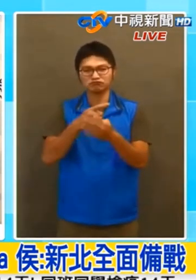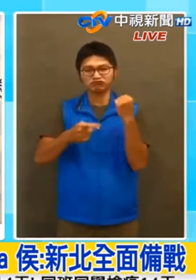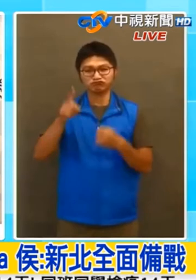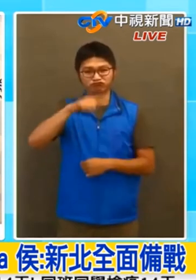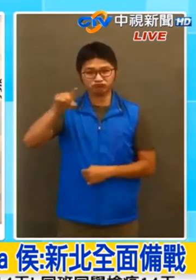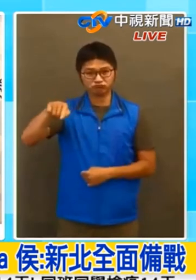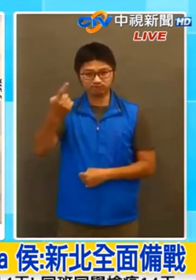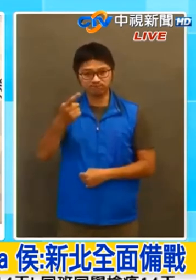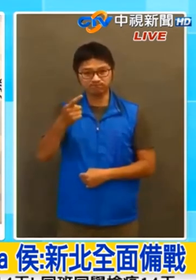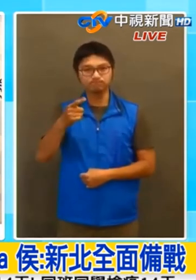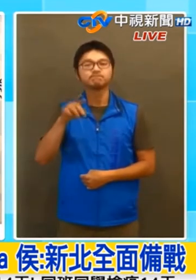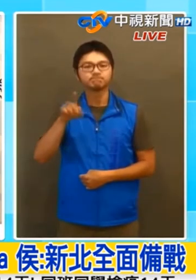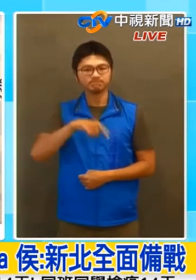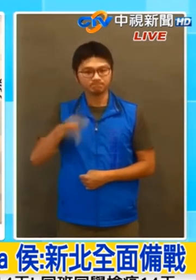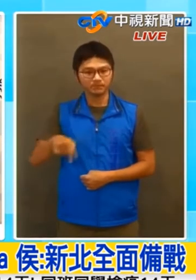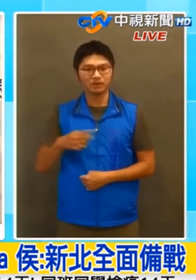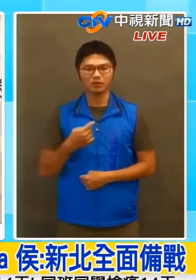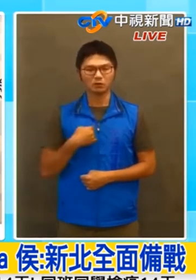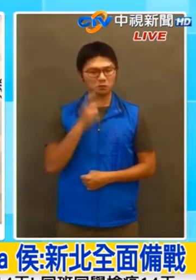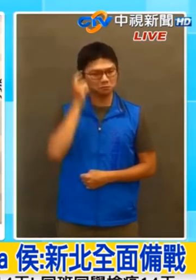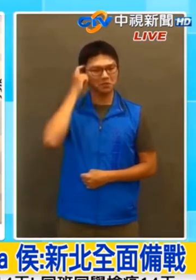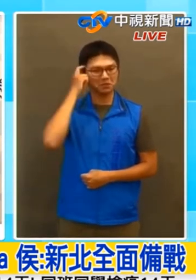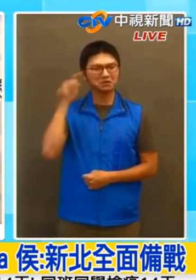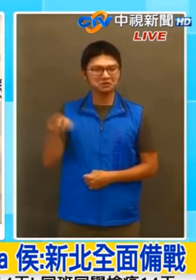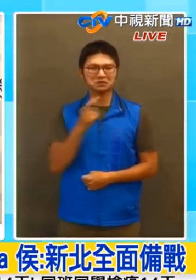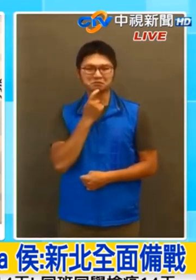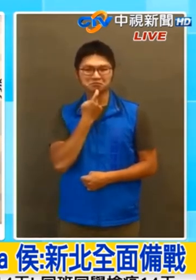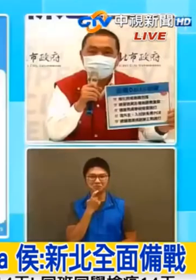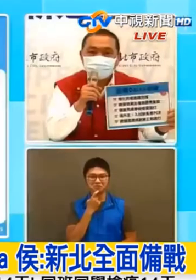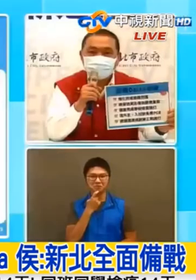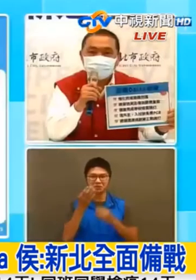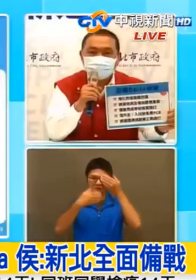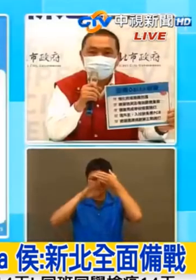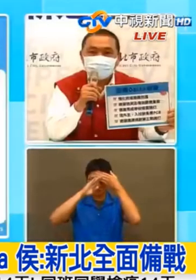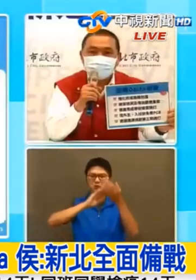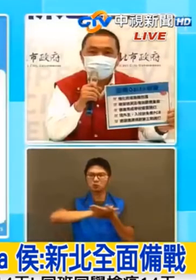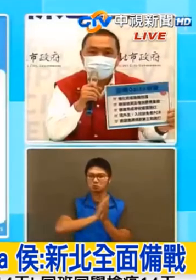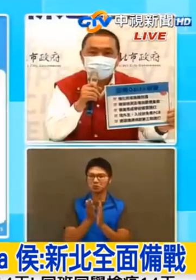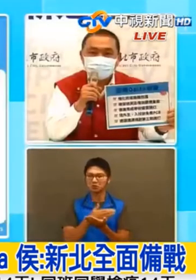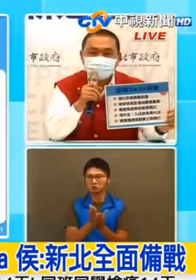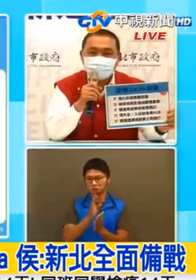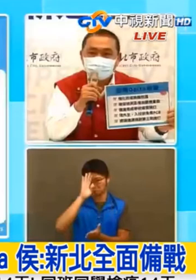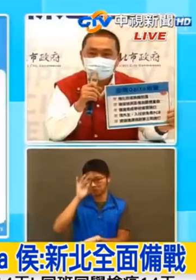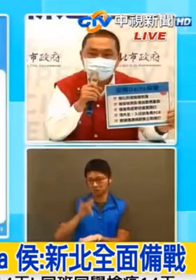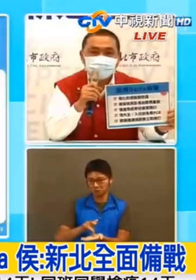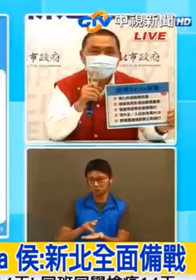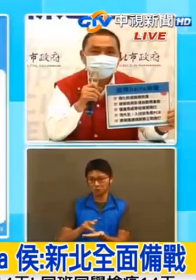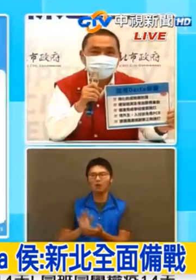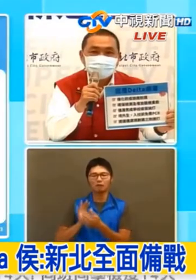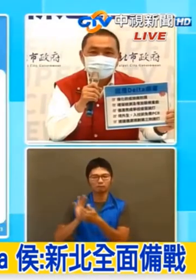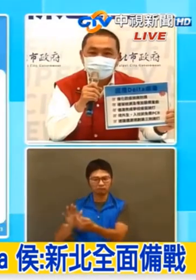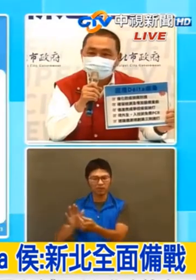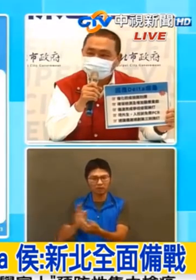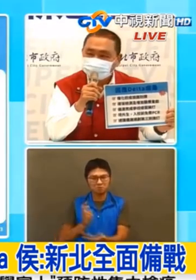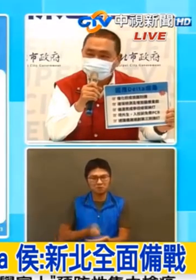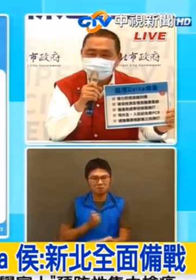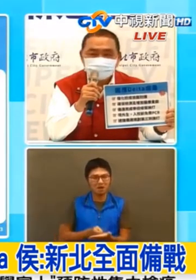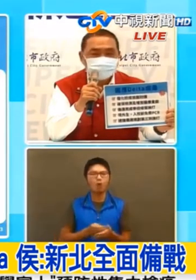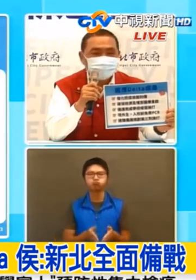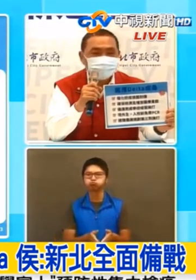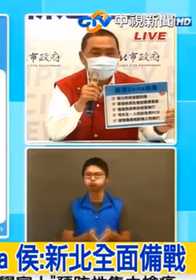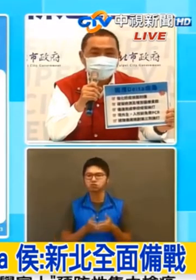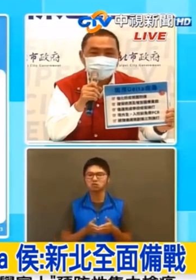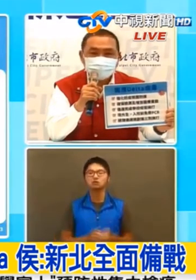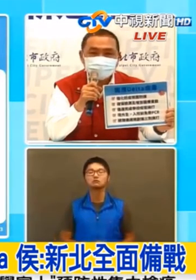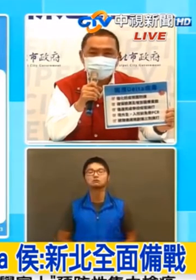样一个状况里面，我们要视同 Delta 病毒的状况来严格落实防疫。那新北市